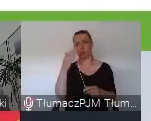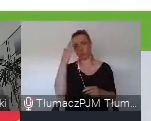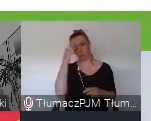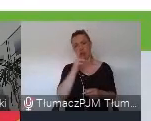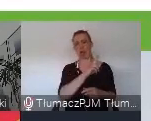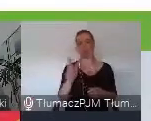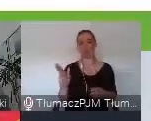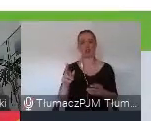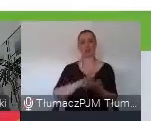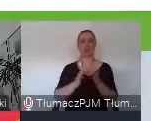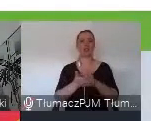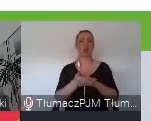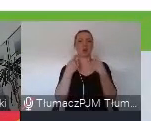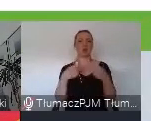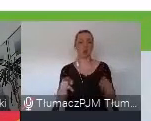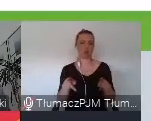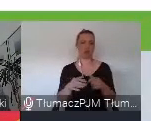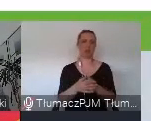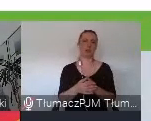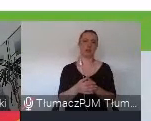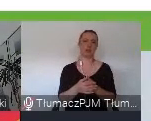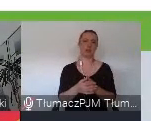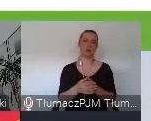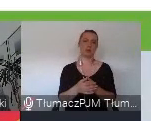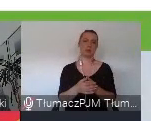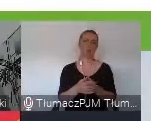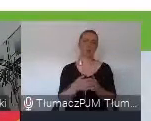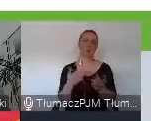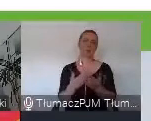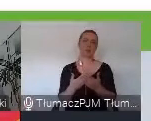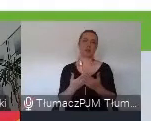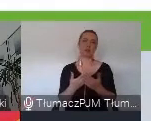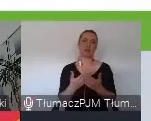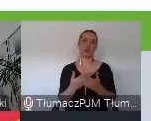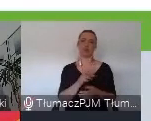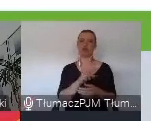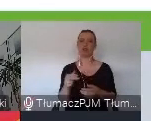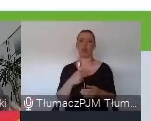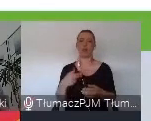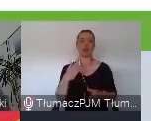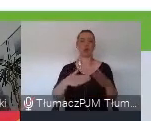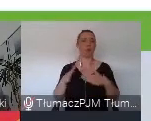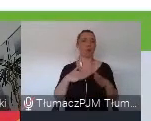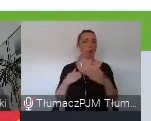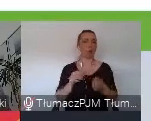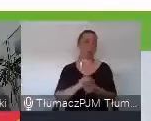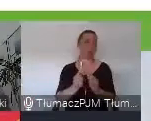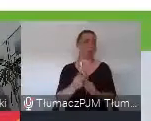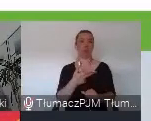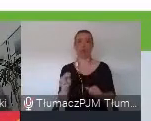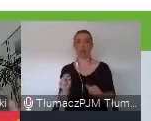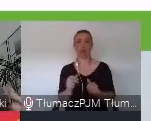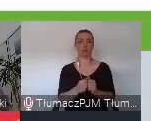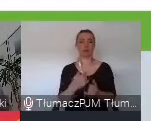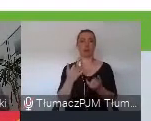zdrowie tych, nas i wszystkich po kolei. W związku z powyższym, czy nam się podoba, czy się nie podoba, póki jesteśmy w tym